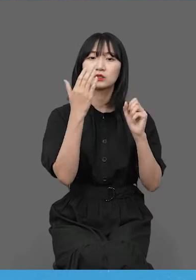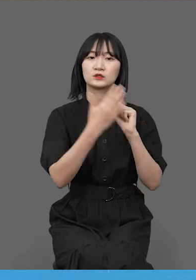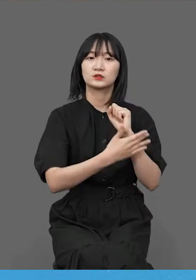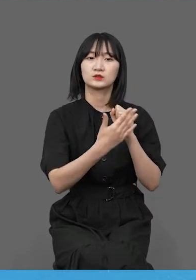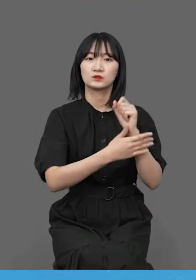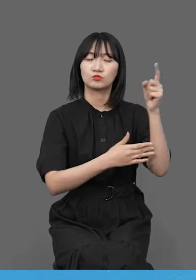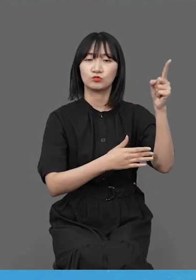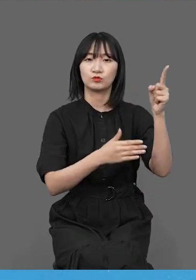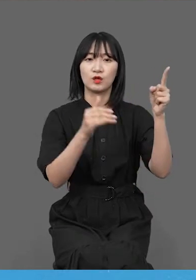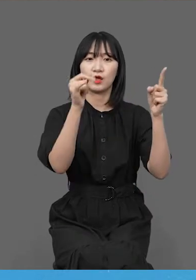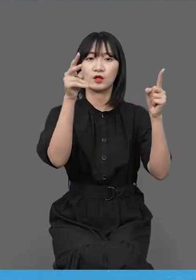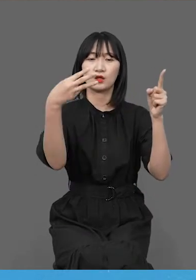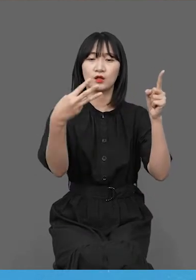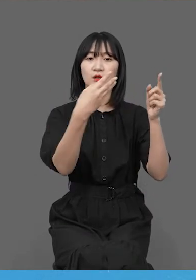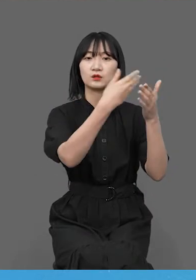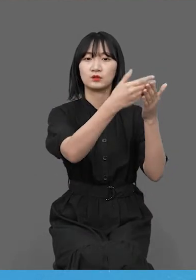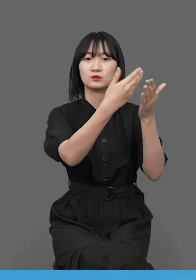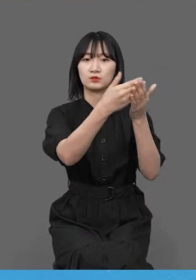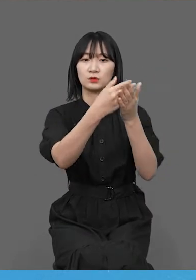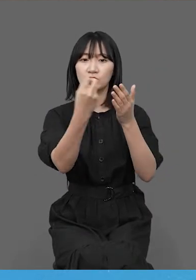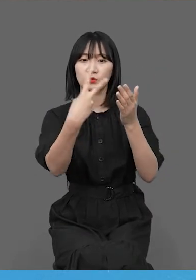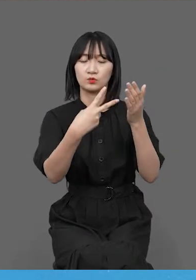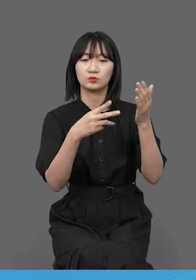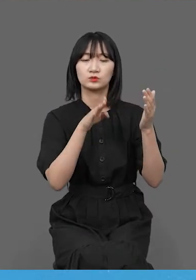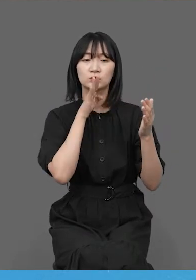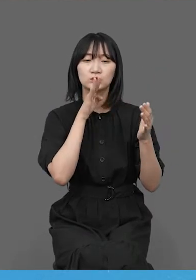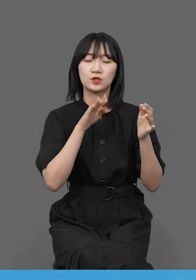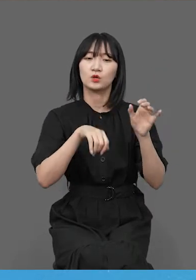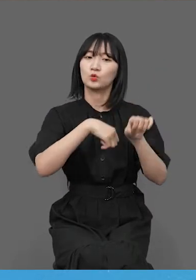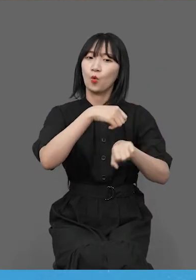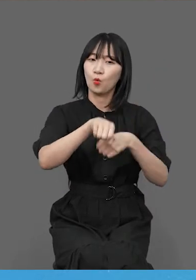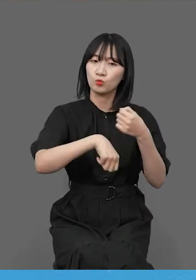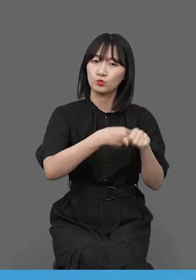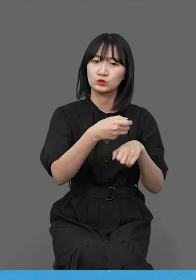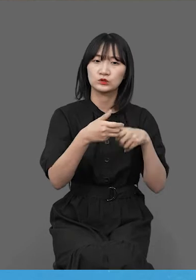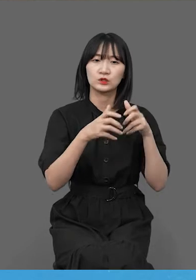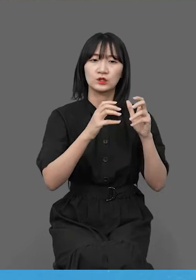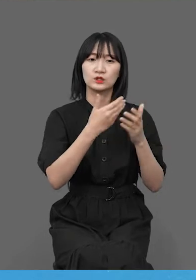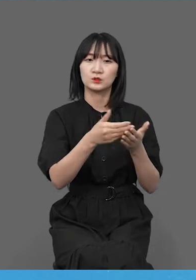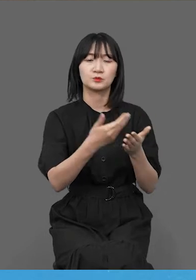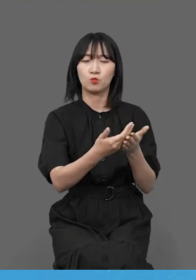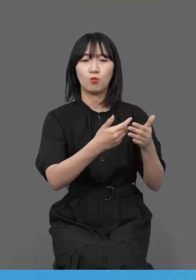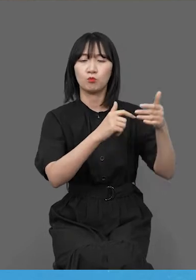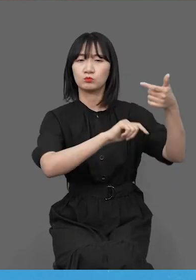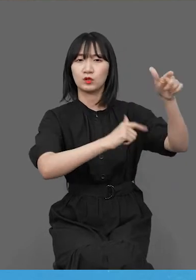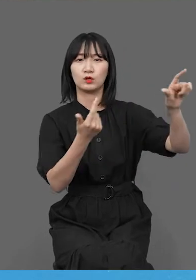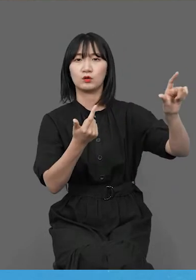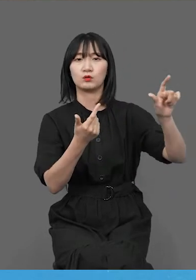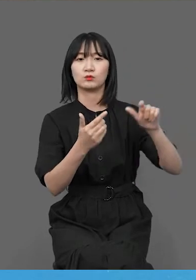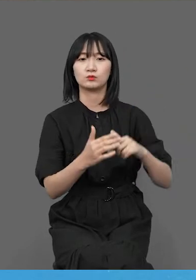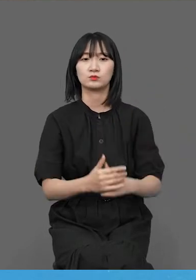위에 헤켈이 그린 그림과 실제 저 동물들의 배아의 그림은 완전히 다르죠.